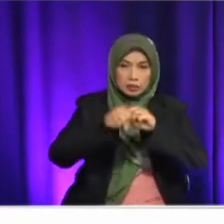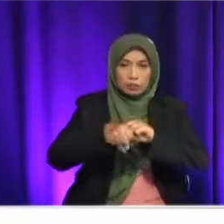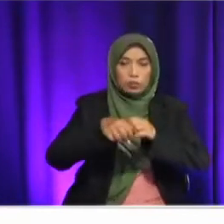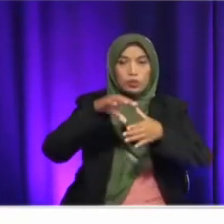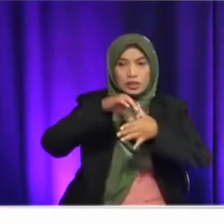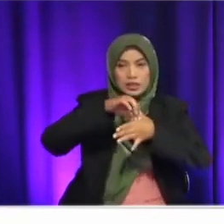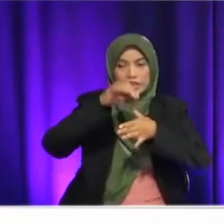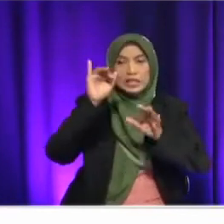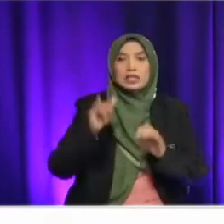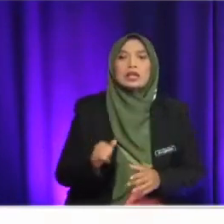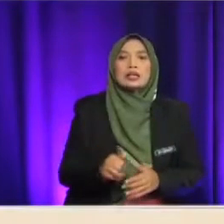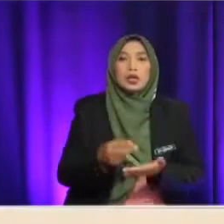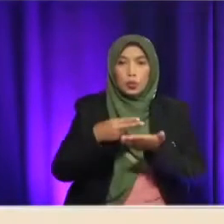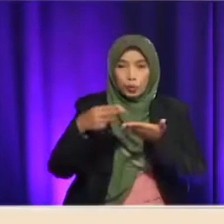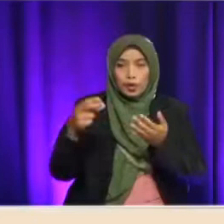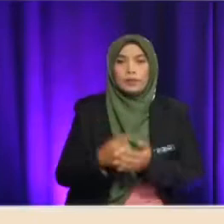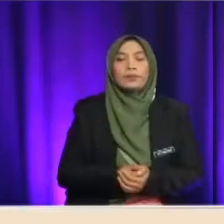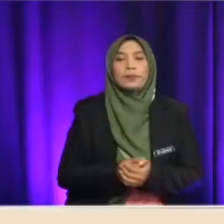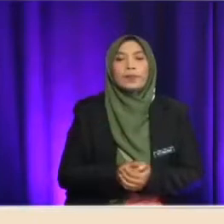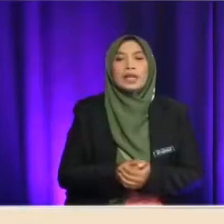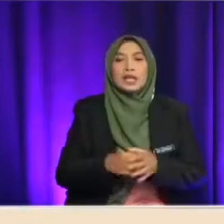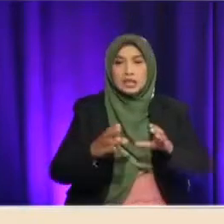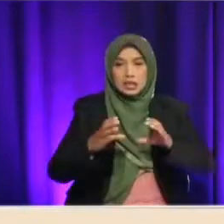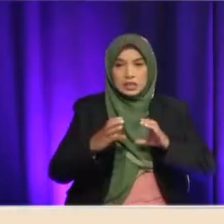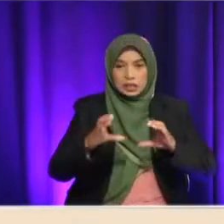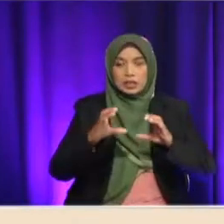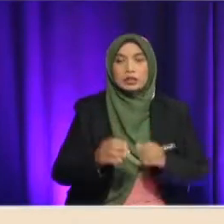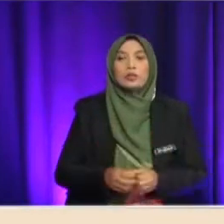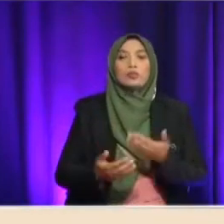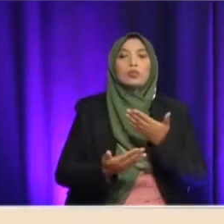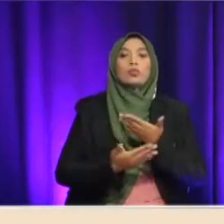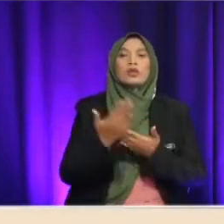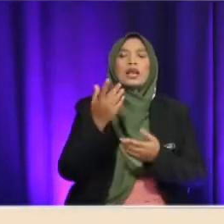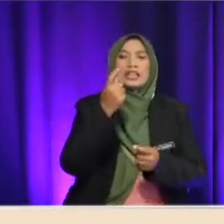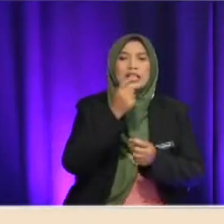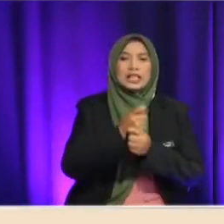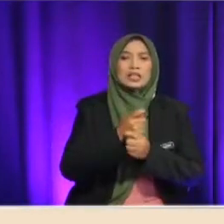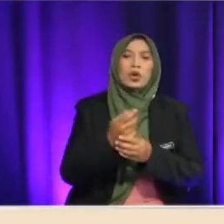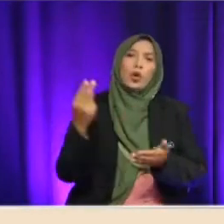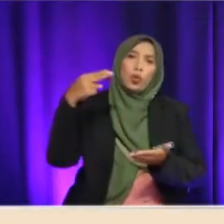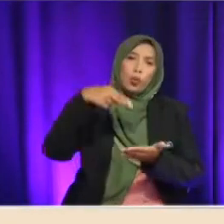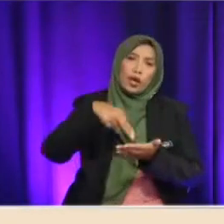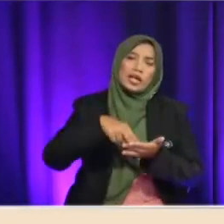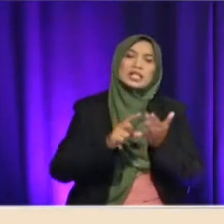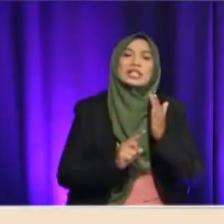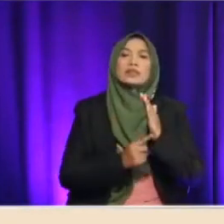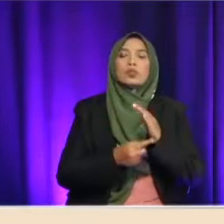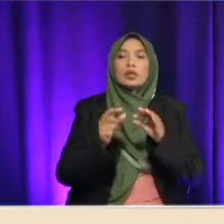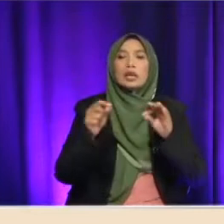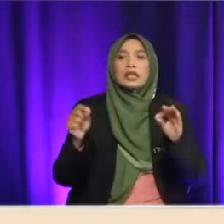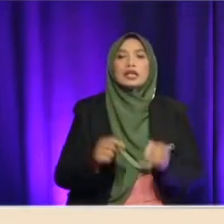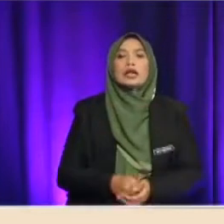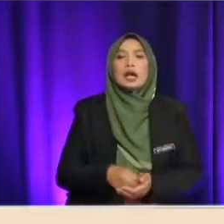yang diuraikan di atas. Cara mudah untuk menulis ayat penegas ialah ulang semula ayat topik tetapi dalam bentuk